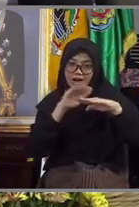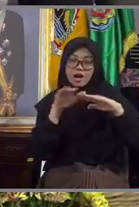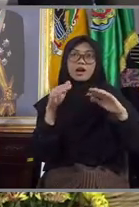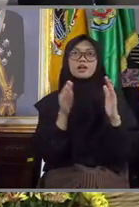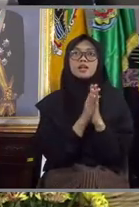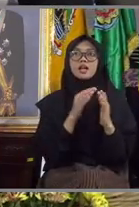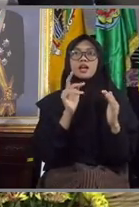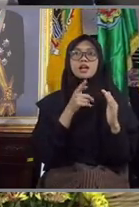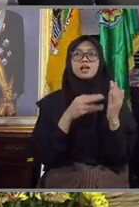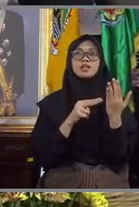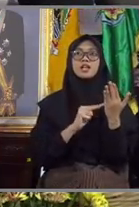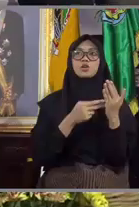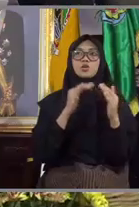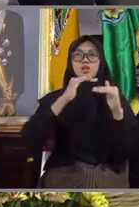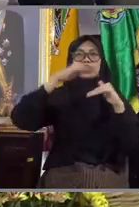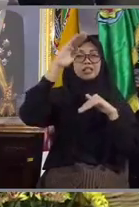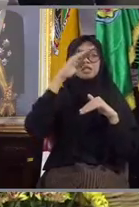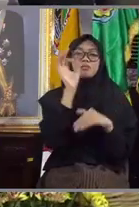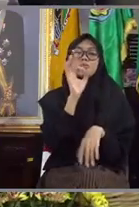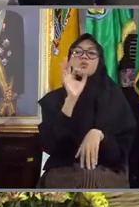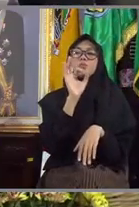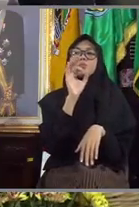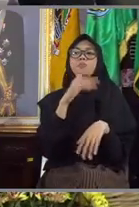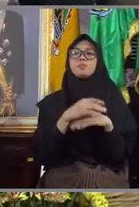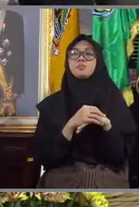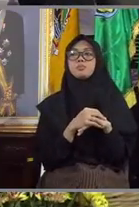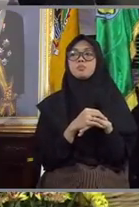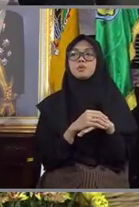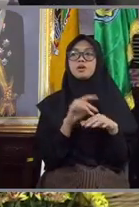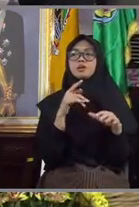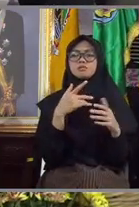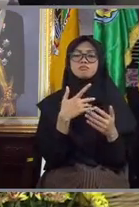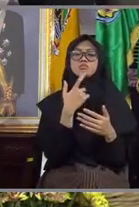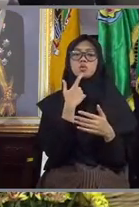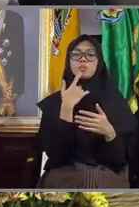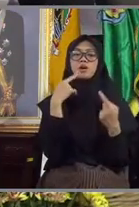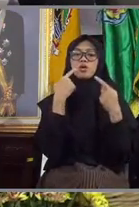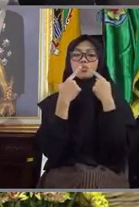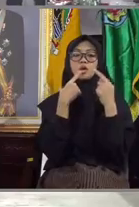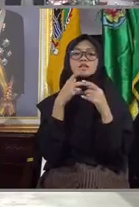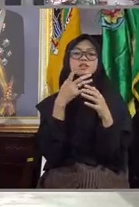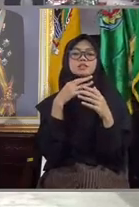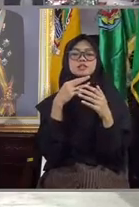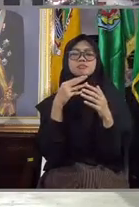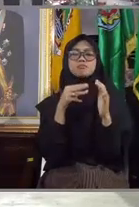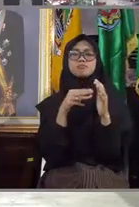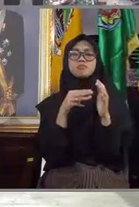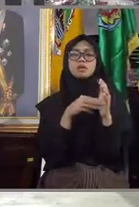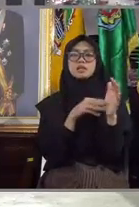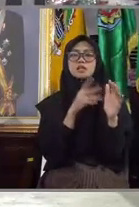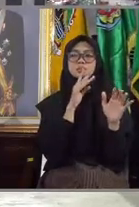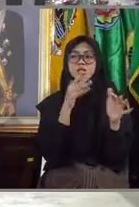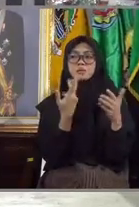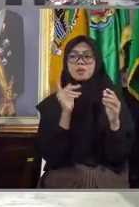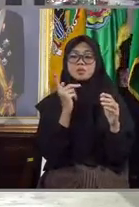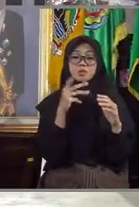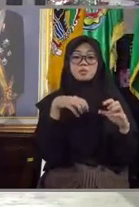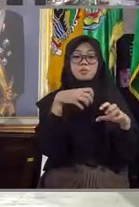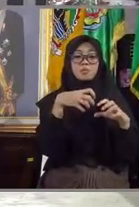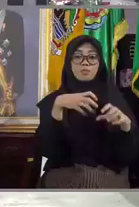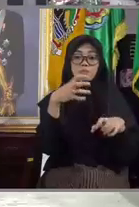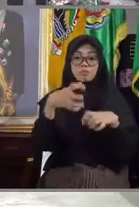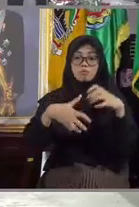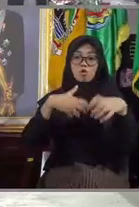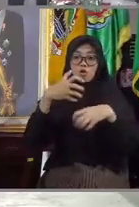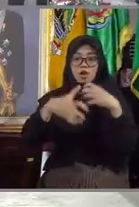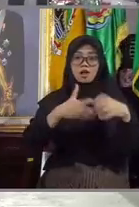jenengan, monggo, silahkan. Anda mau kerja apa? Mana yang konkret? Karena kadang-kadang ada orang yang mengolah limbah, itu sudah